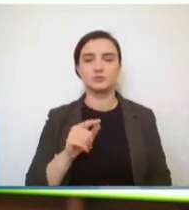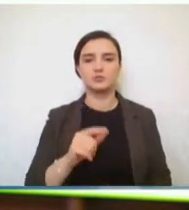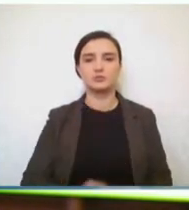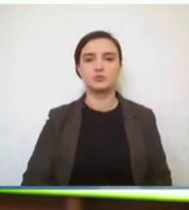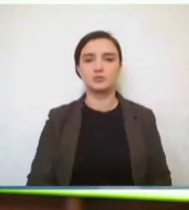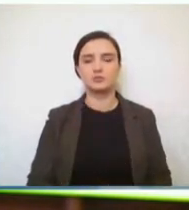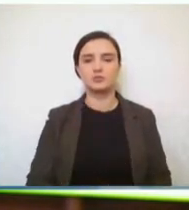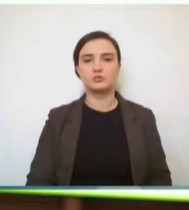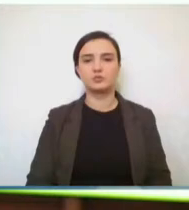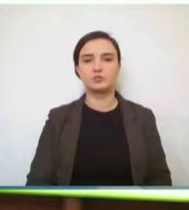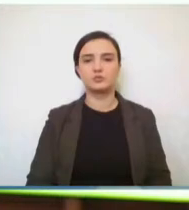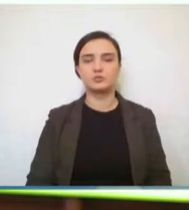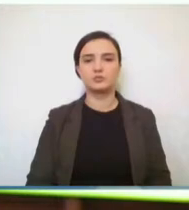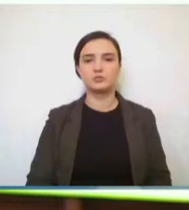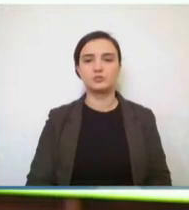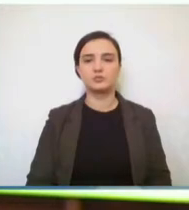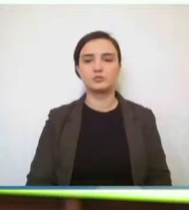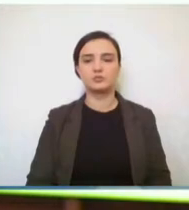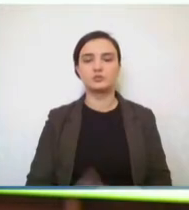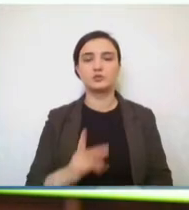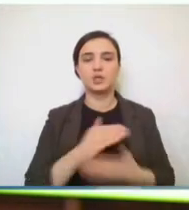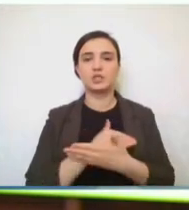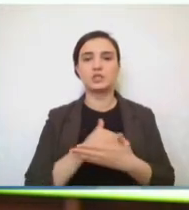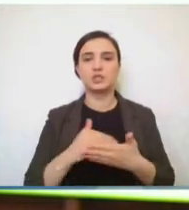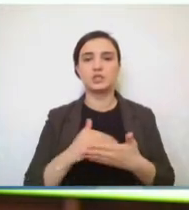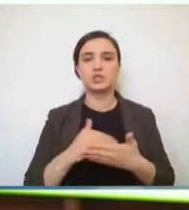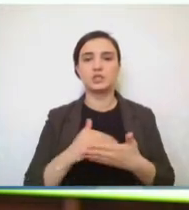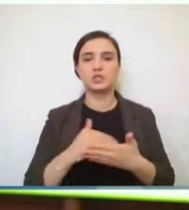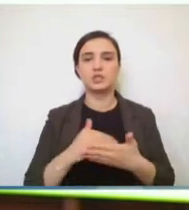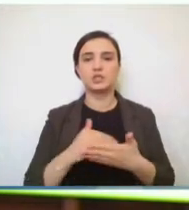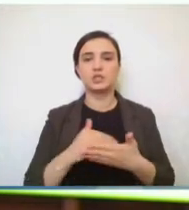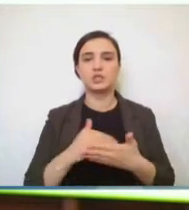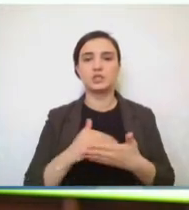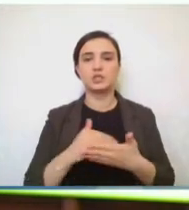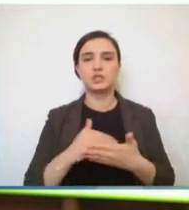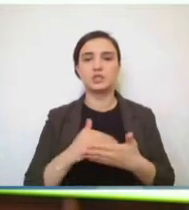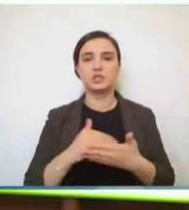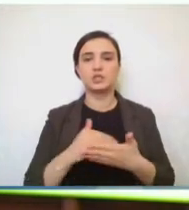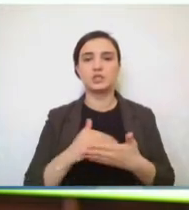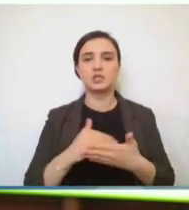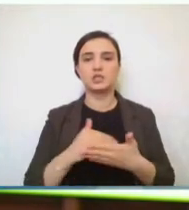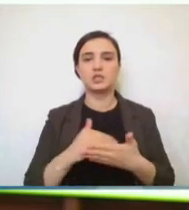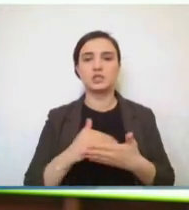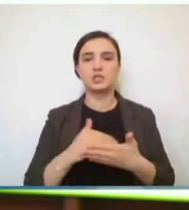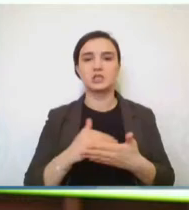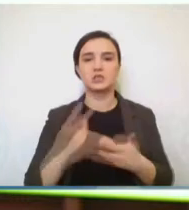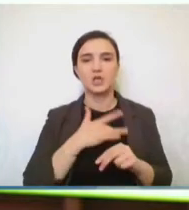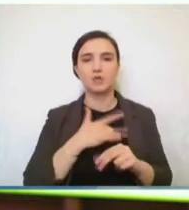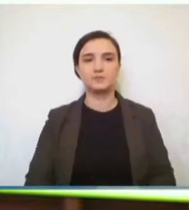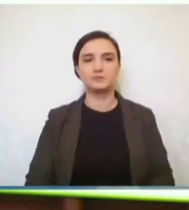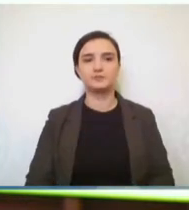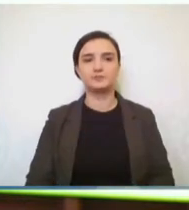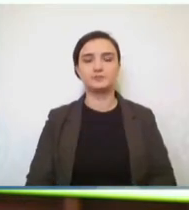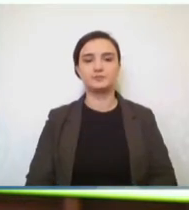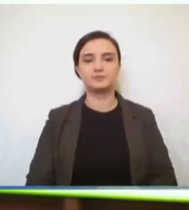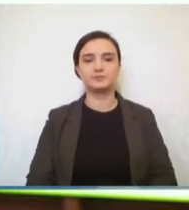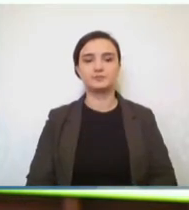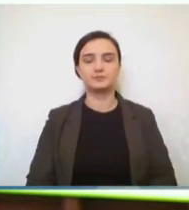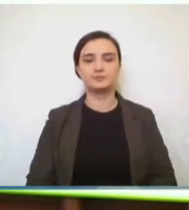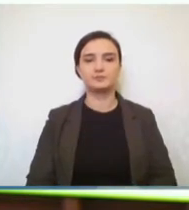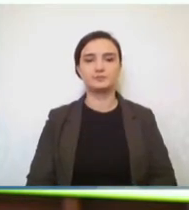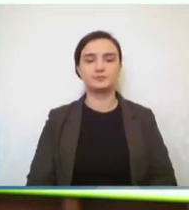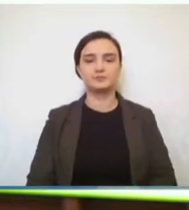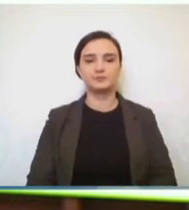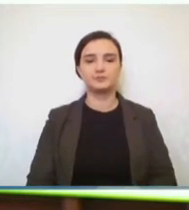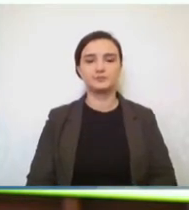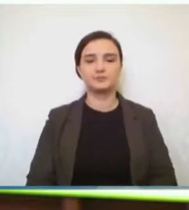კიდევ ერთხელ ხაზი მინდა გაუსვა, რომ არ უნდა გამოგვეპაროს კარდიოლოგიური პრობლემები. დასაკვირველია კარდიოგრამის და ეხოსკოპის გაკეთება პირველ რიგში საჭიროა და